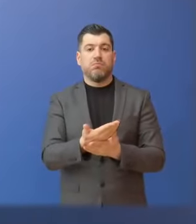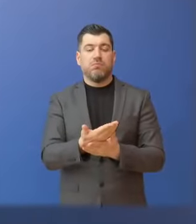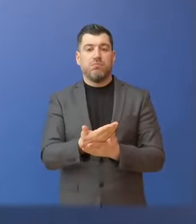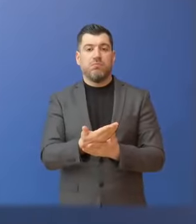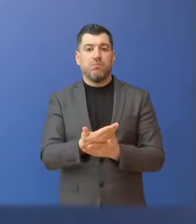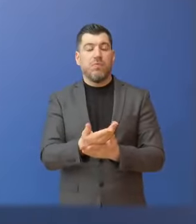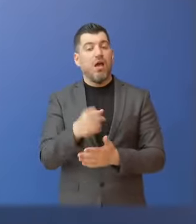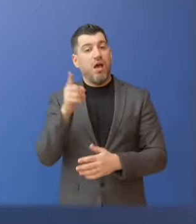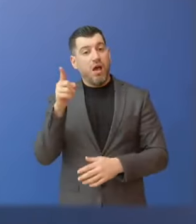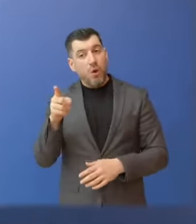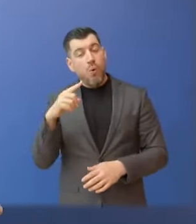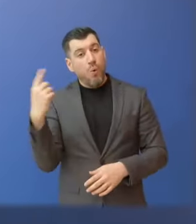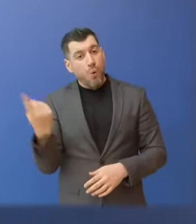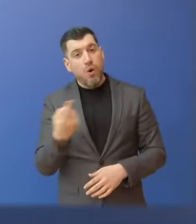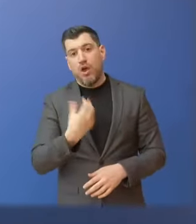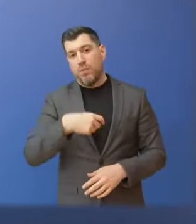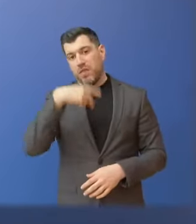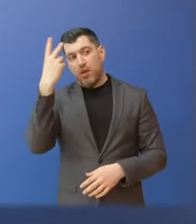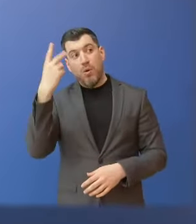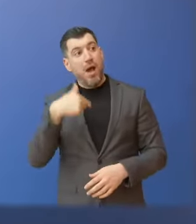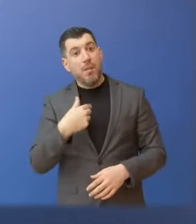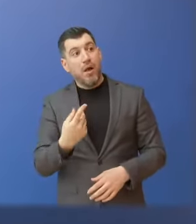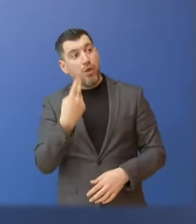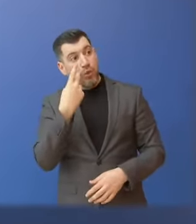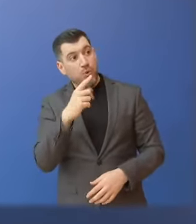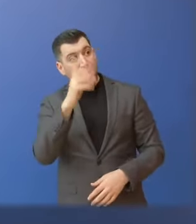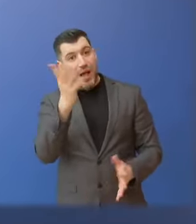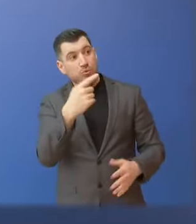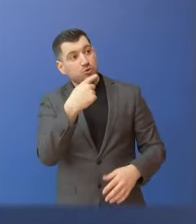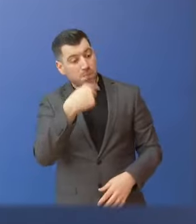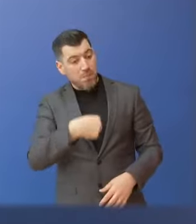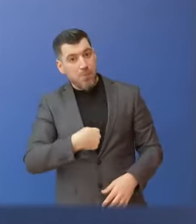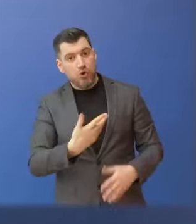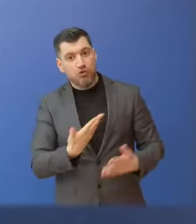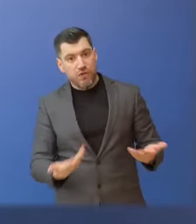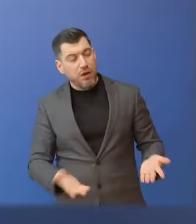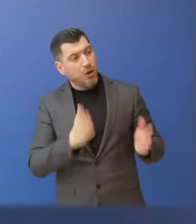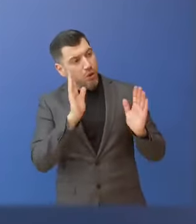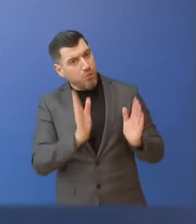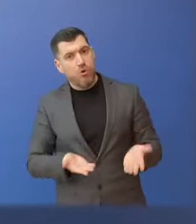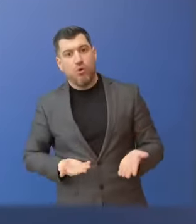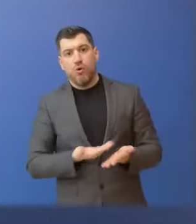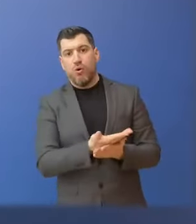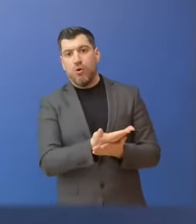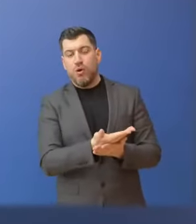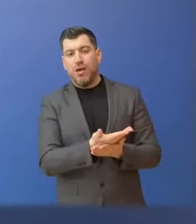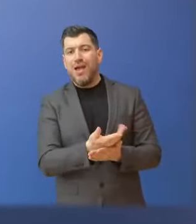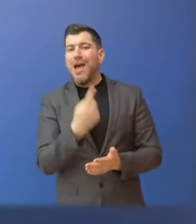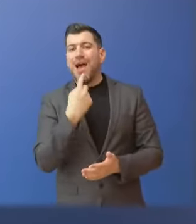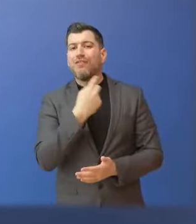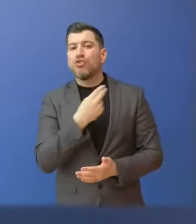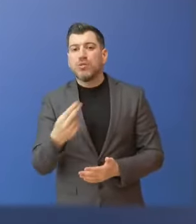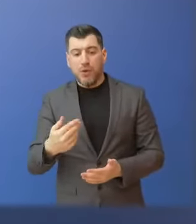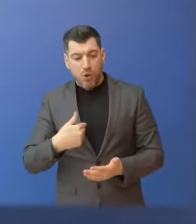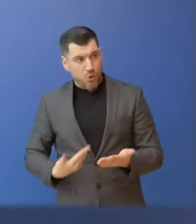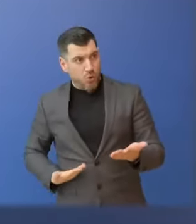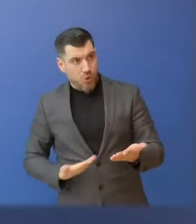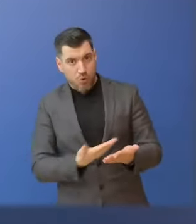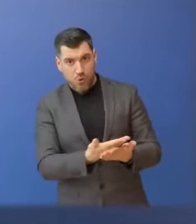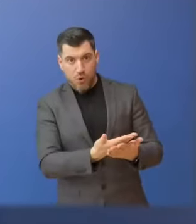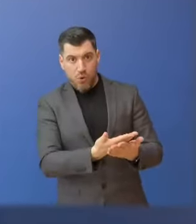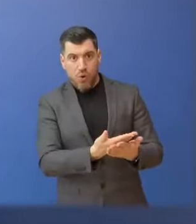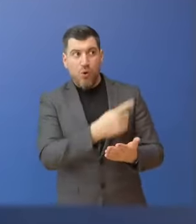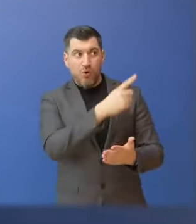εναγόμενος σε μία περίπτωση σε μία υπόθεση δεν σημαίνει ότι κάθε αγό και κάθε μήνυση θα προχωρεί ση θα γίνει δεκτή η